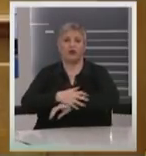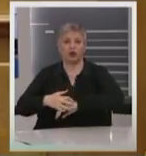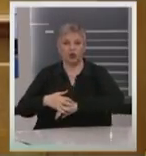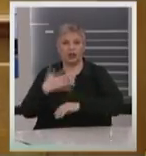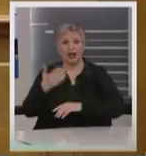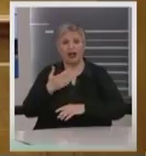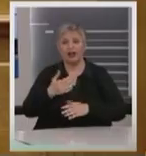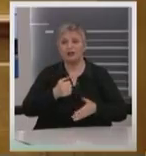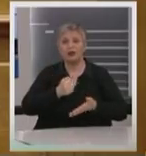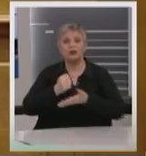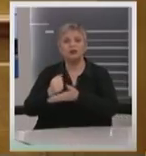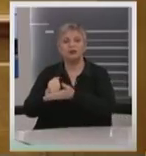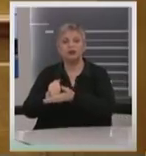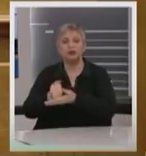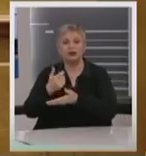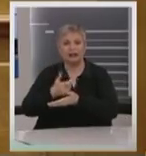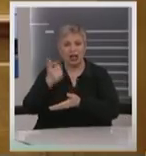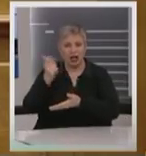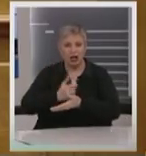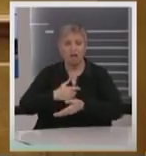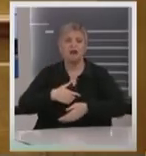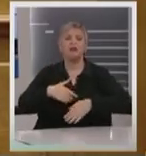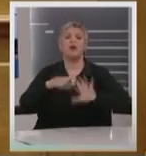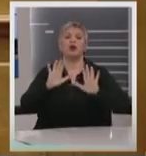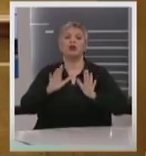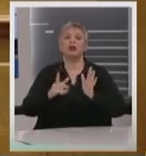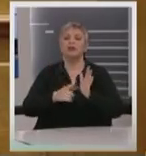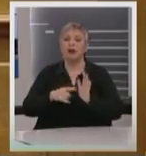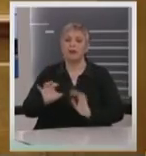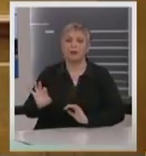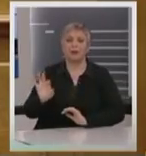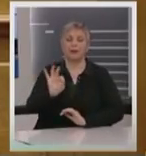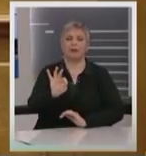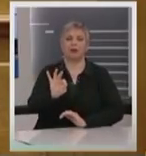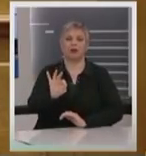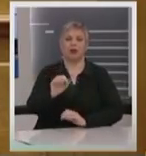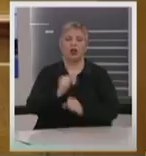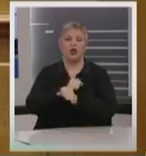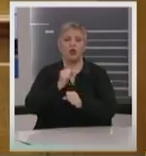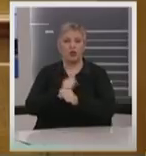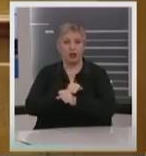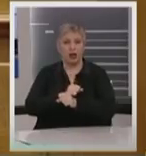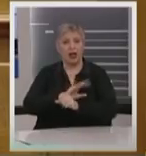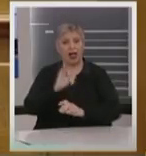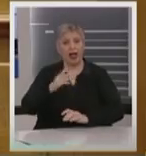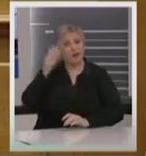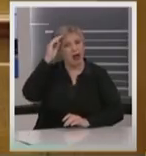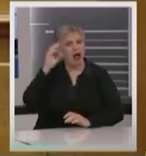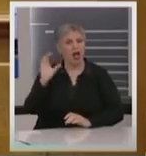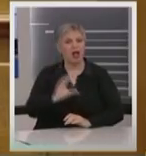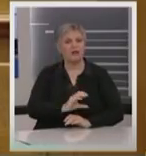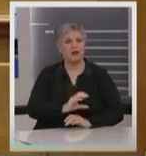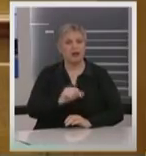επιδόματα, είναι οι σταθερές δουλειές. Και αυτές μπορούν να έρθουν μόνο μέσα από μια έκρηξη επενδύσεων, κυρίως